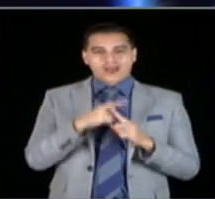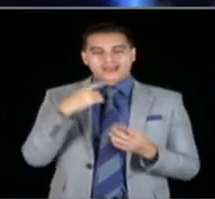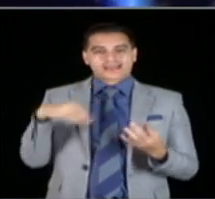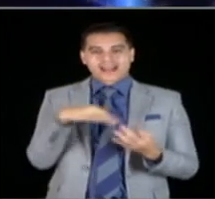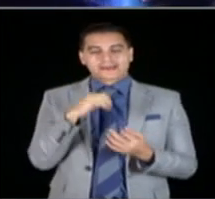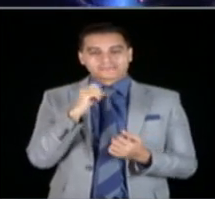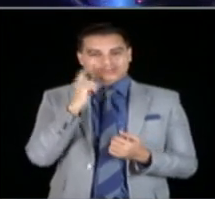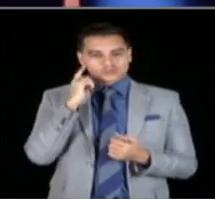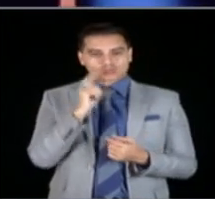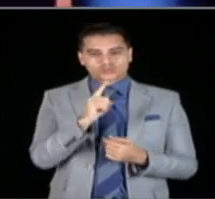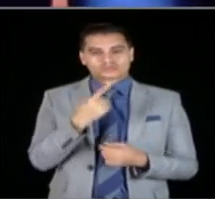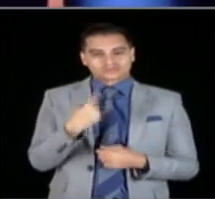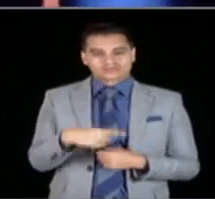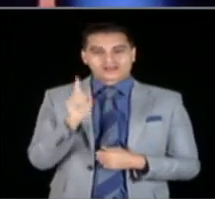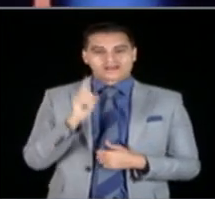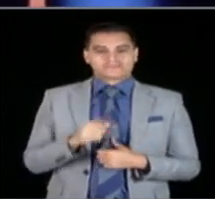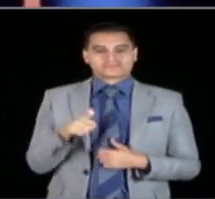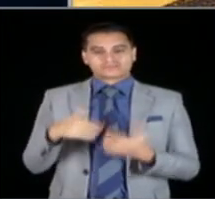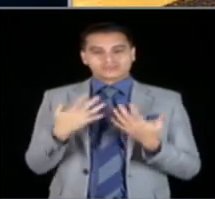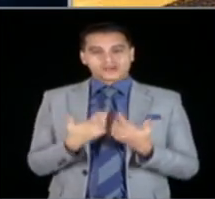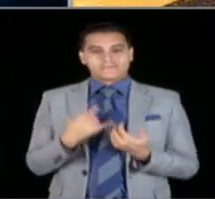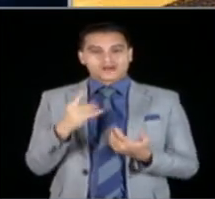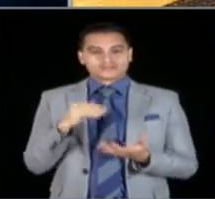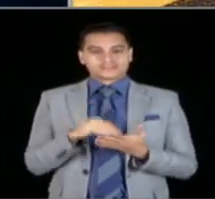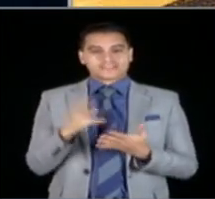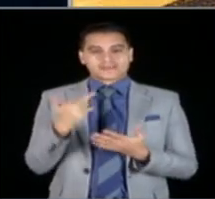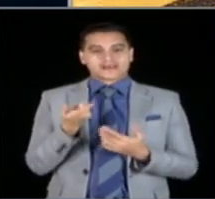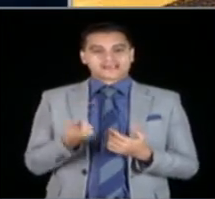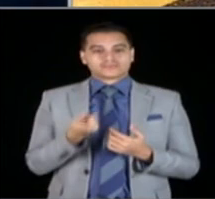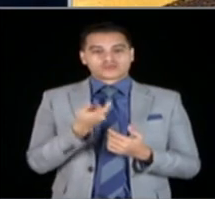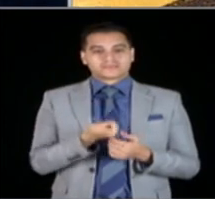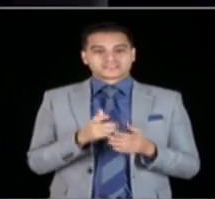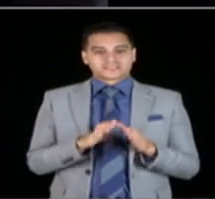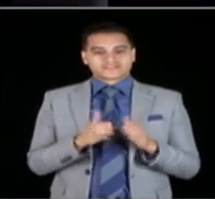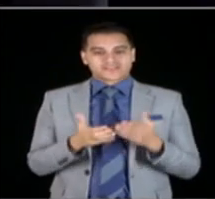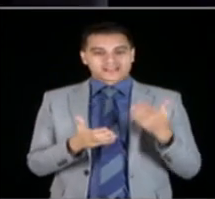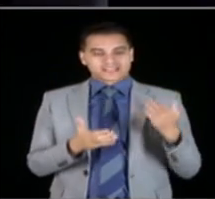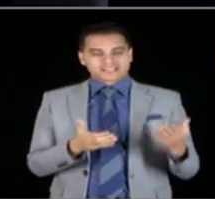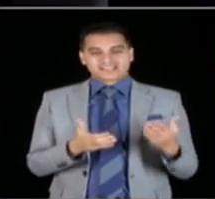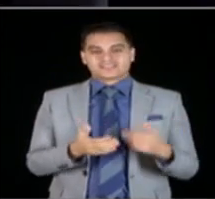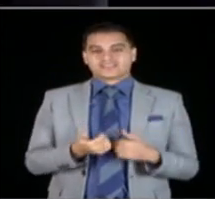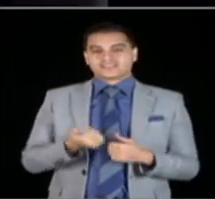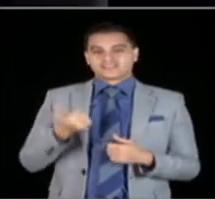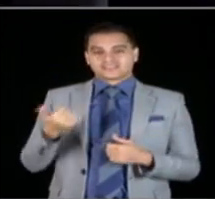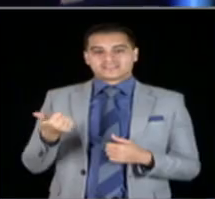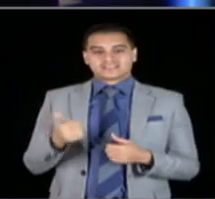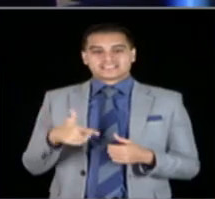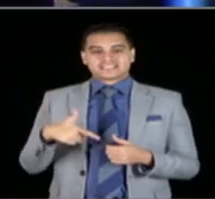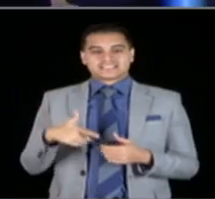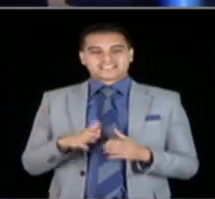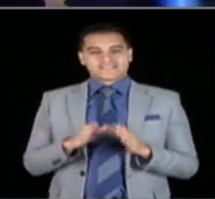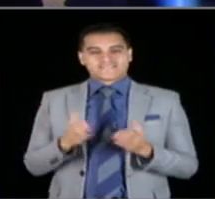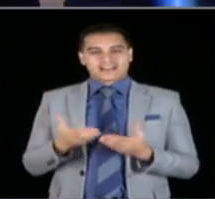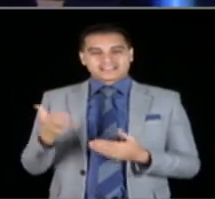برافو عليك يا أندرو. والله زي ما 10 نقط، النتيجة 55 أليجيترز،